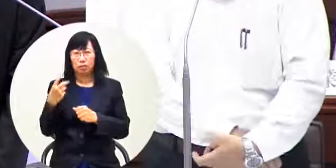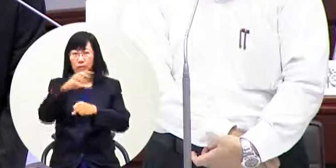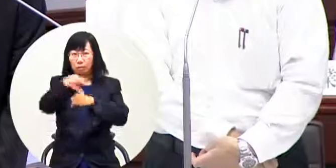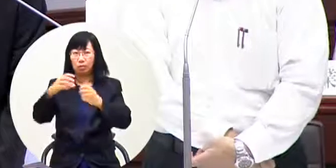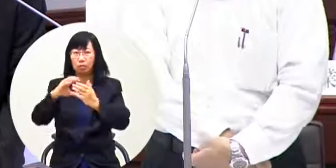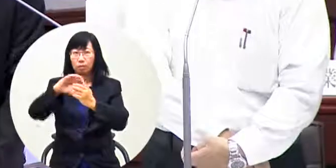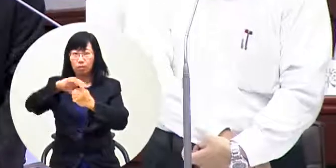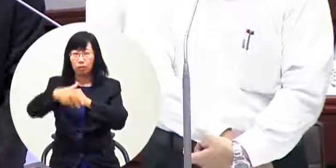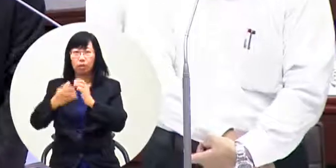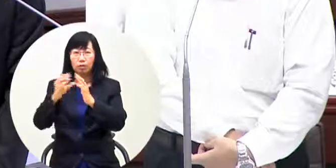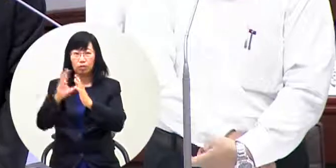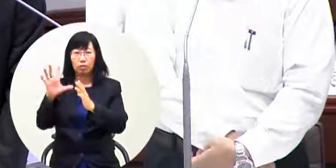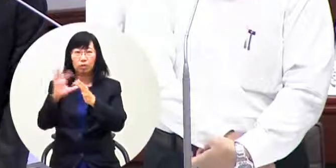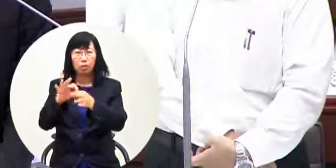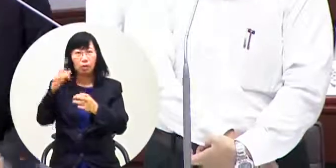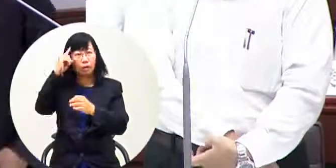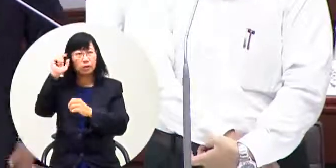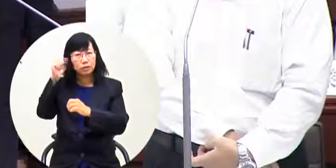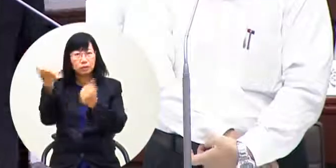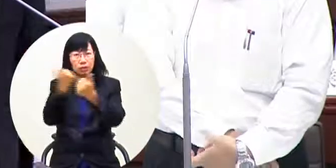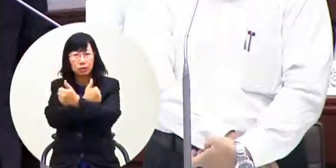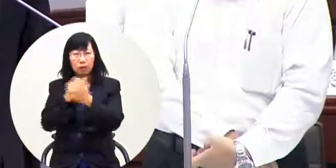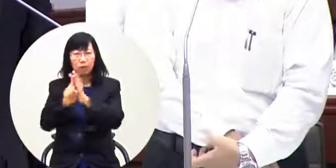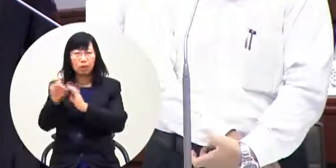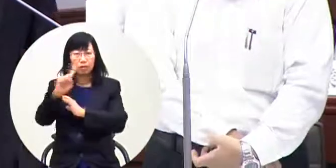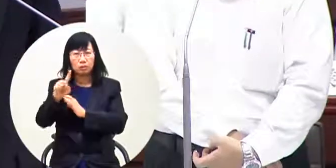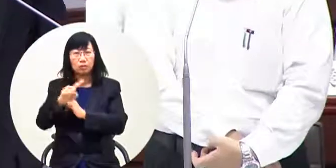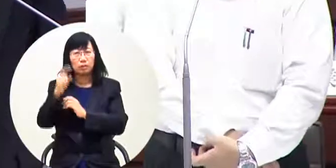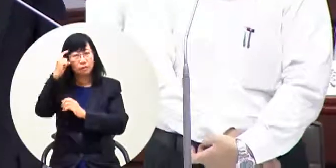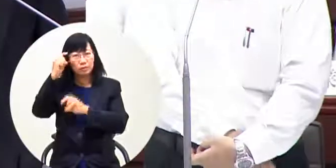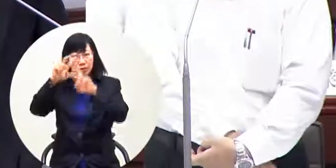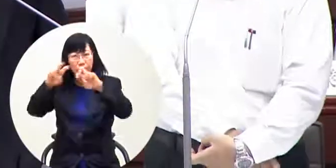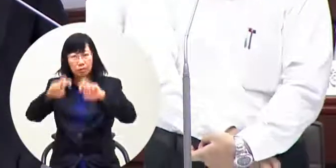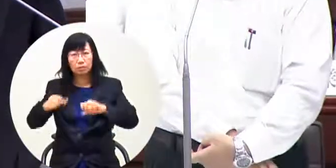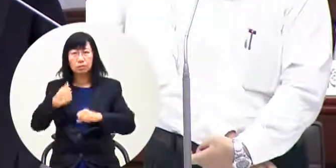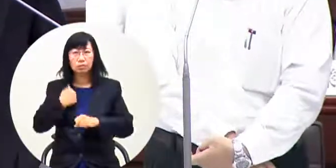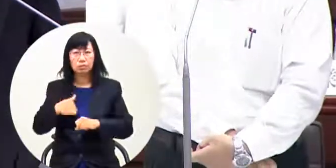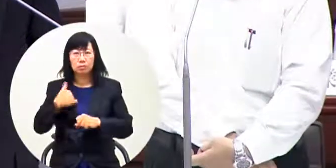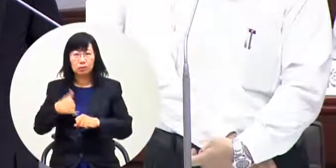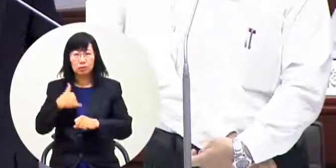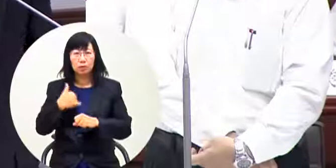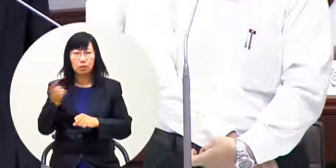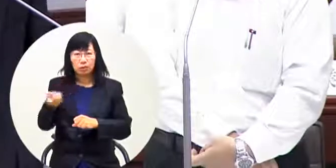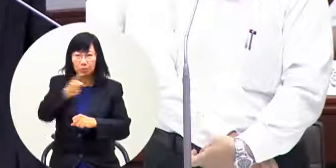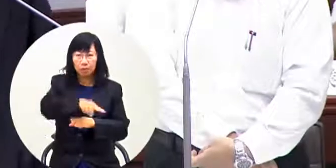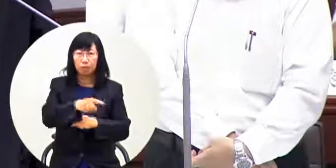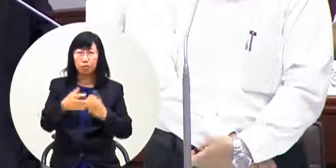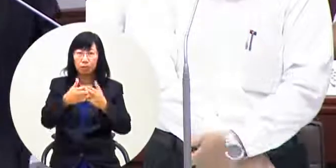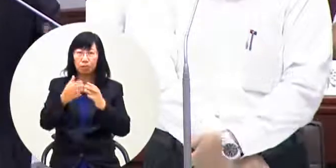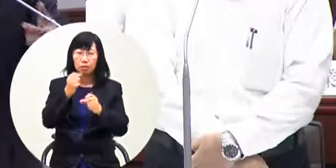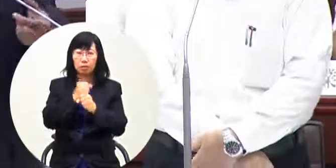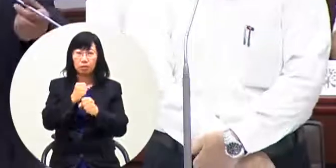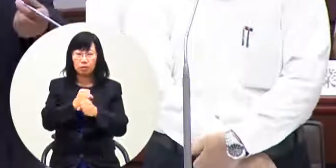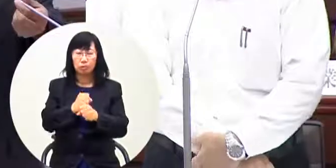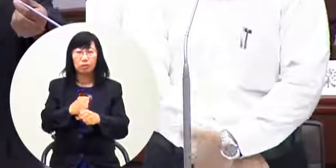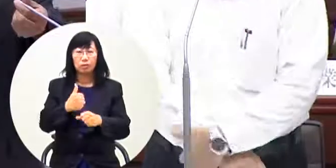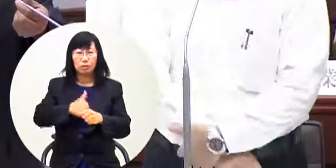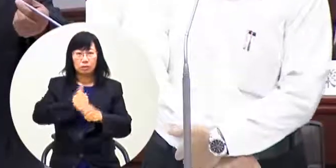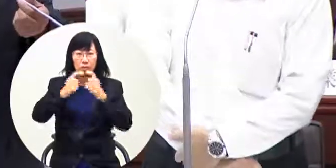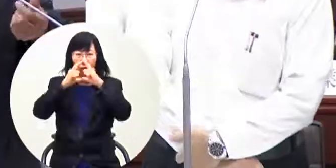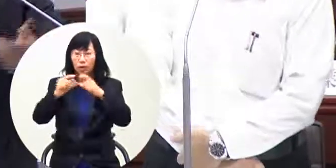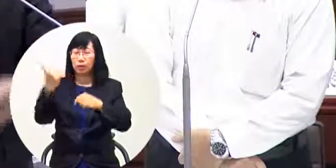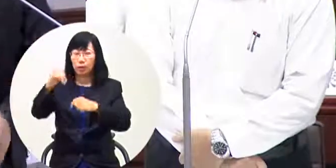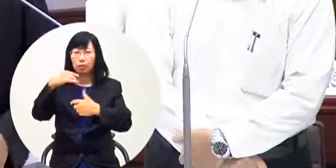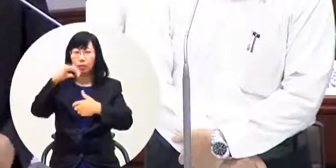二部分是说，我目前在做一些了解，说接下来要做的，目前还没有正式规定，但是已经有内部的想法，是包括，因为他是拿